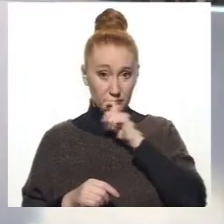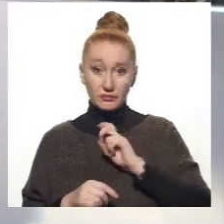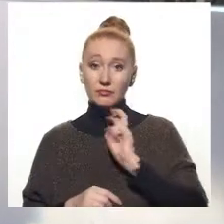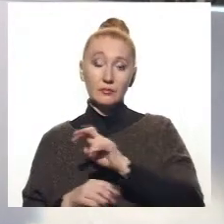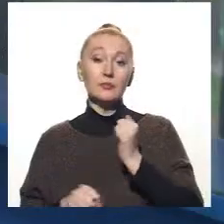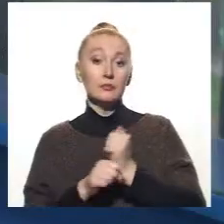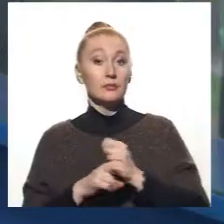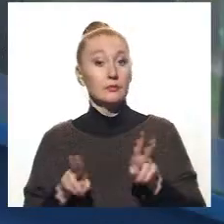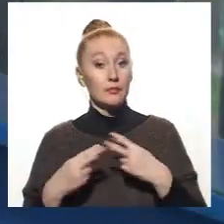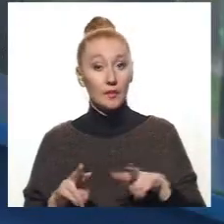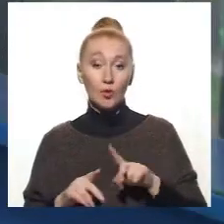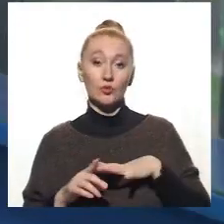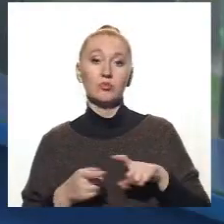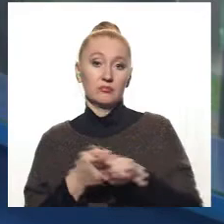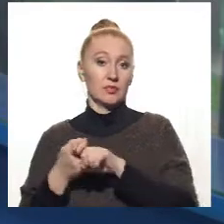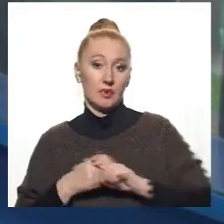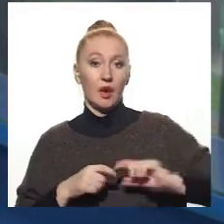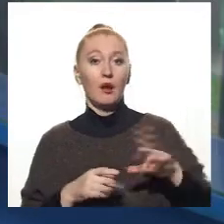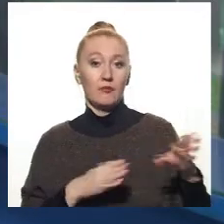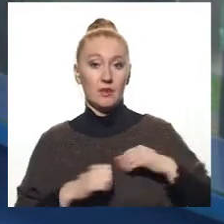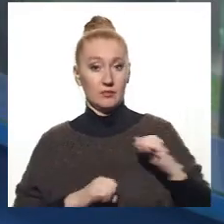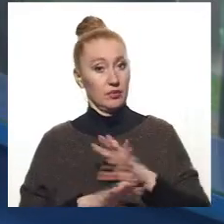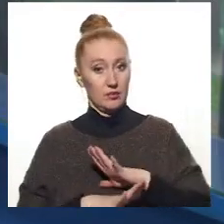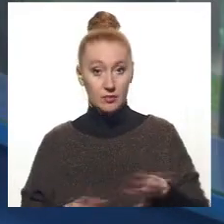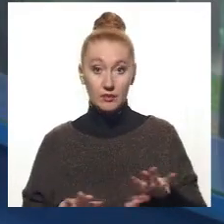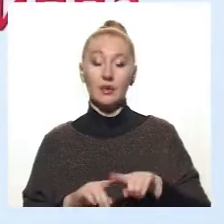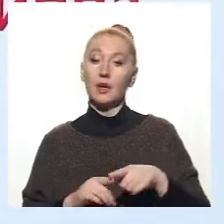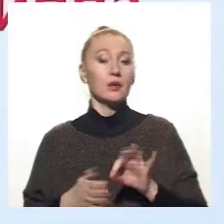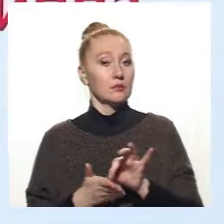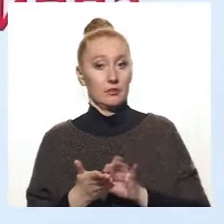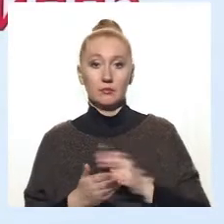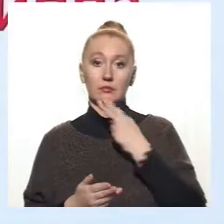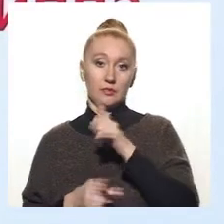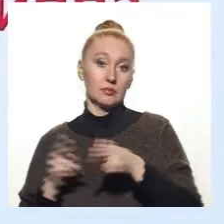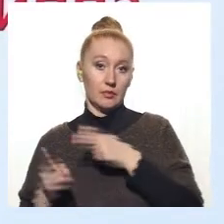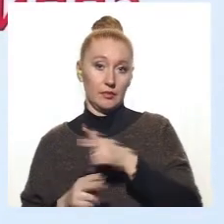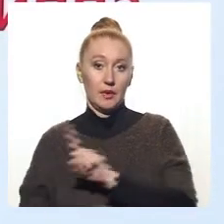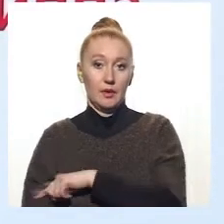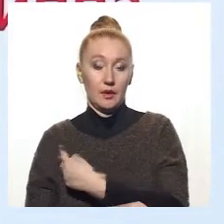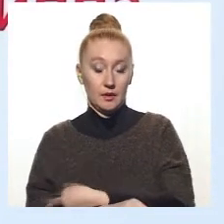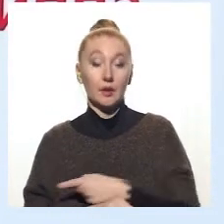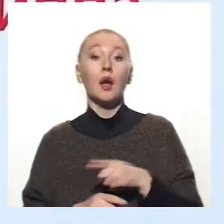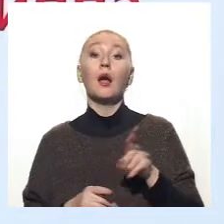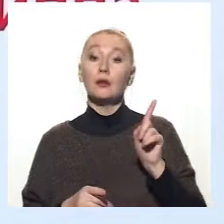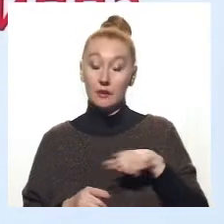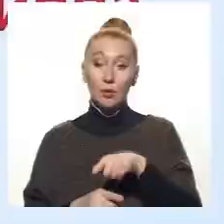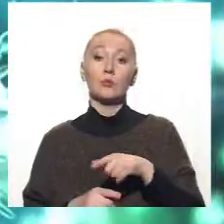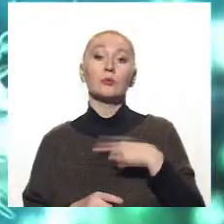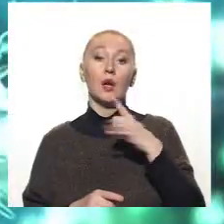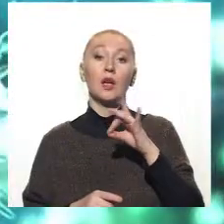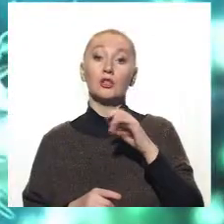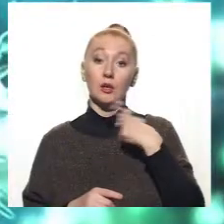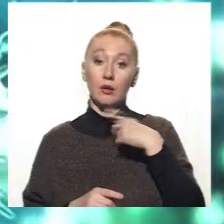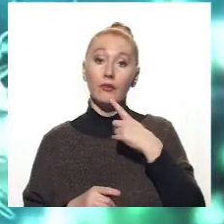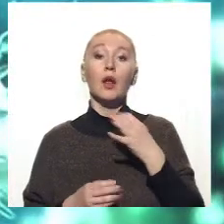на роботу, щоб не наражати колег на небезпеку, а негайно звернутися до лікаря. Також, за словами лікаря, ще досі